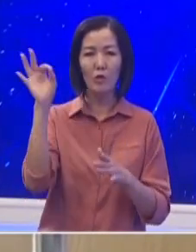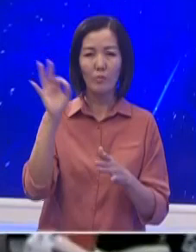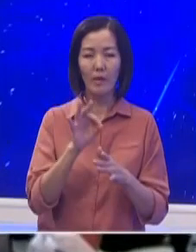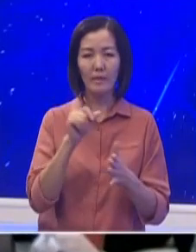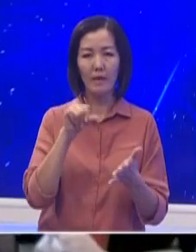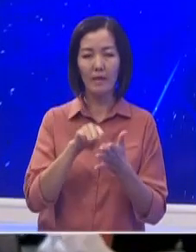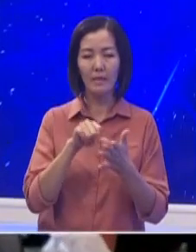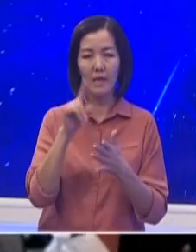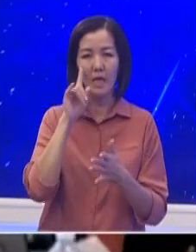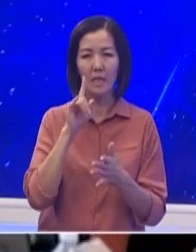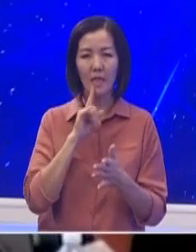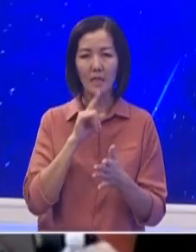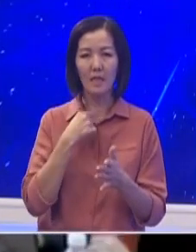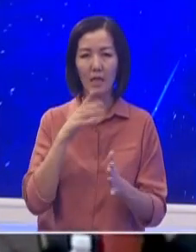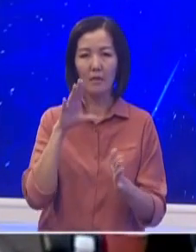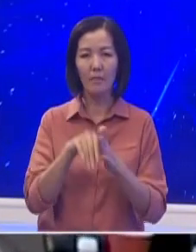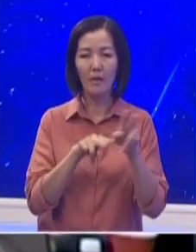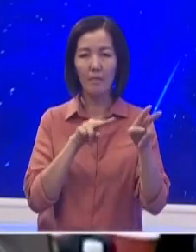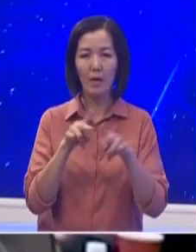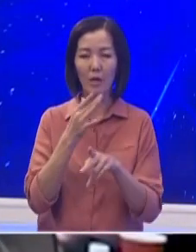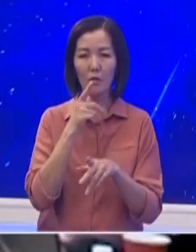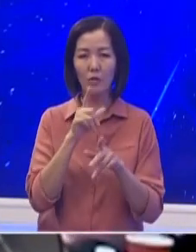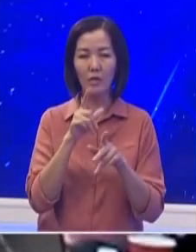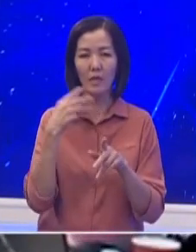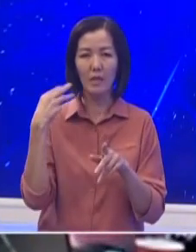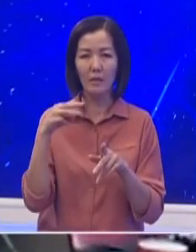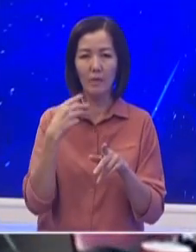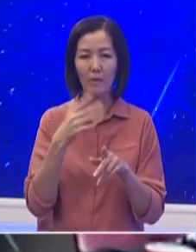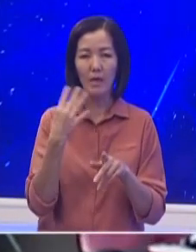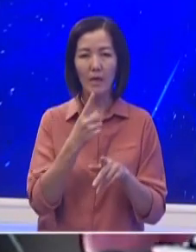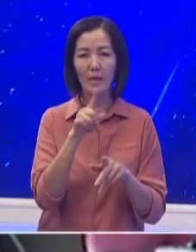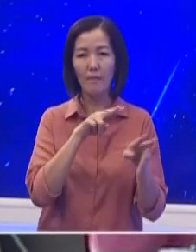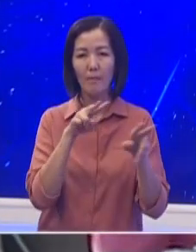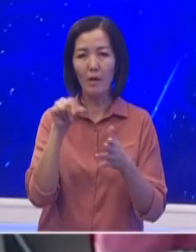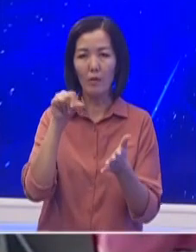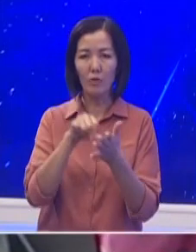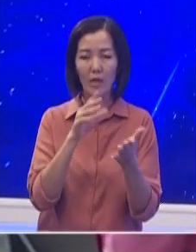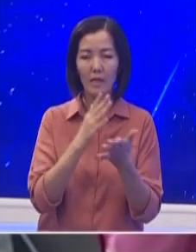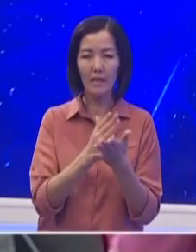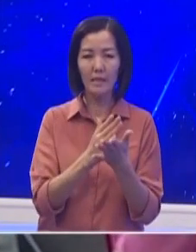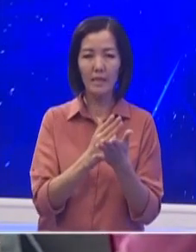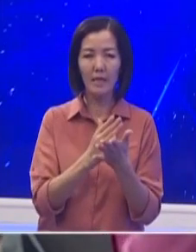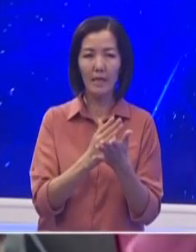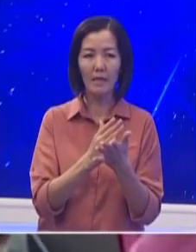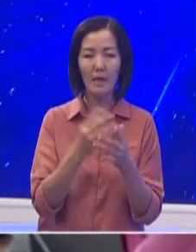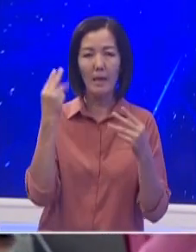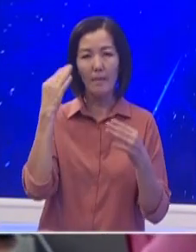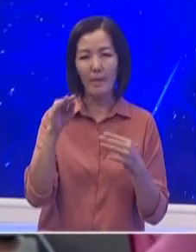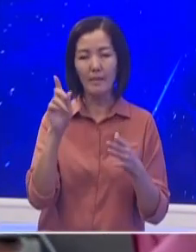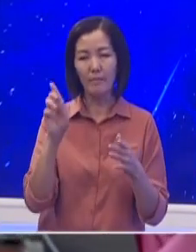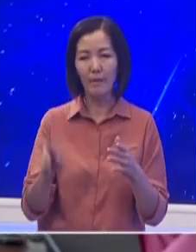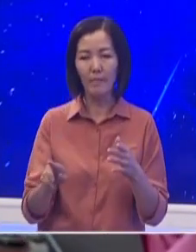қатысты. Қазақстандағы референдумды бақылауға шетелдік дипломатиялық корпустан 41 бақылаушы қатысты. Оның сыртында өзге